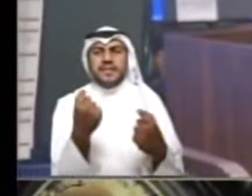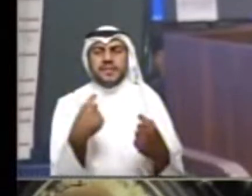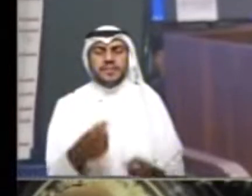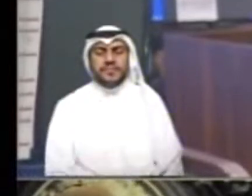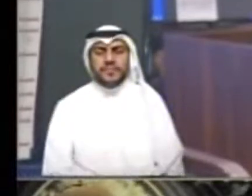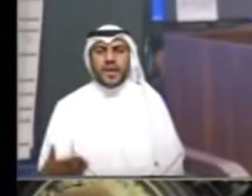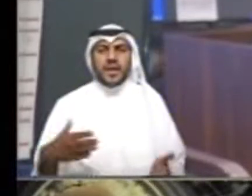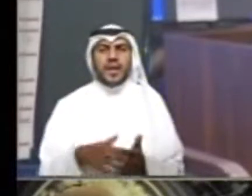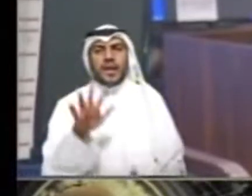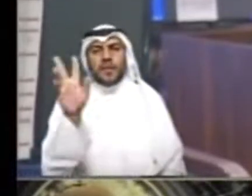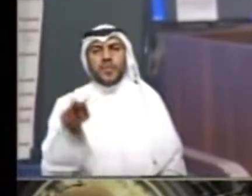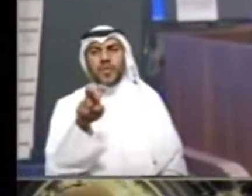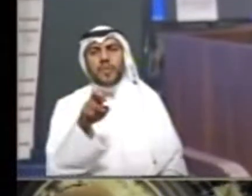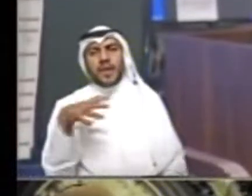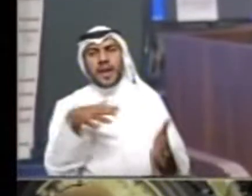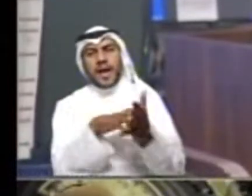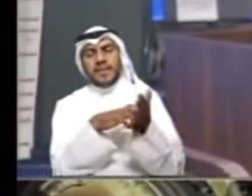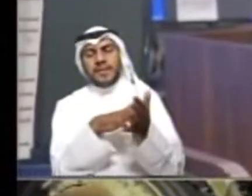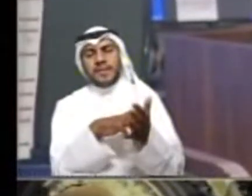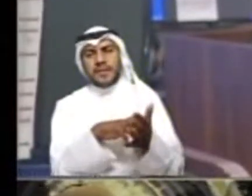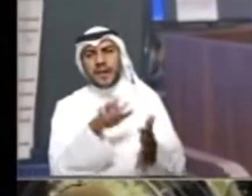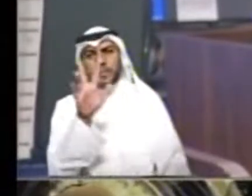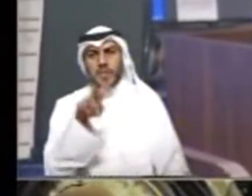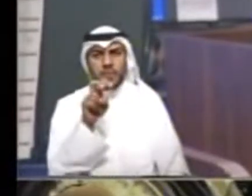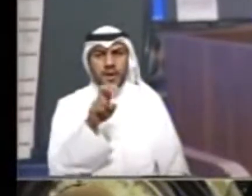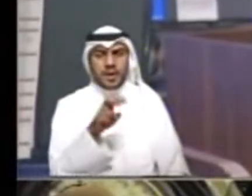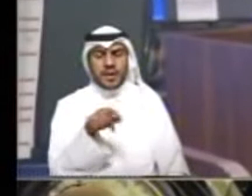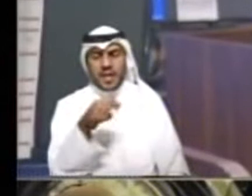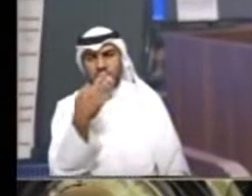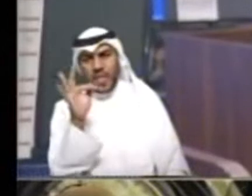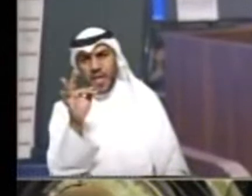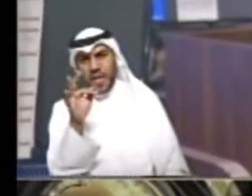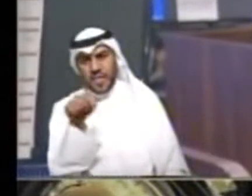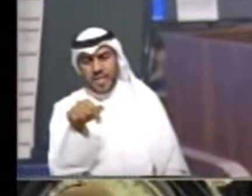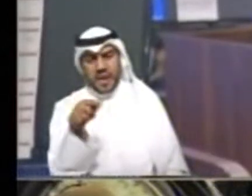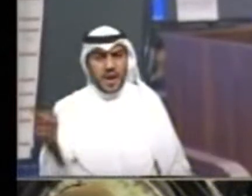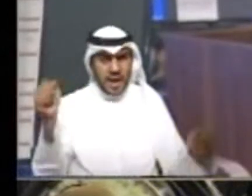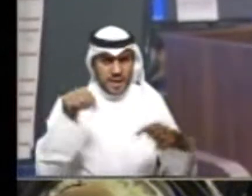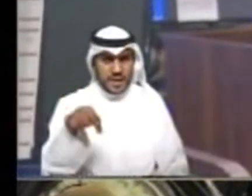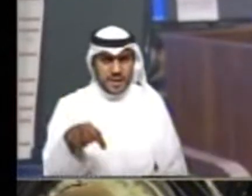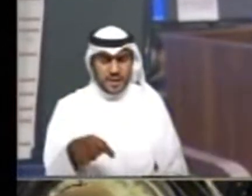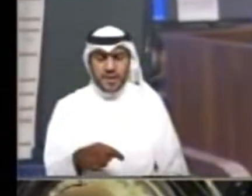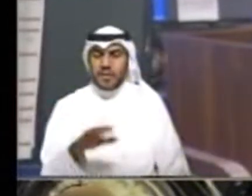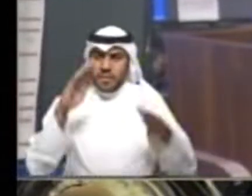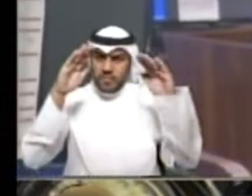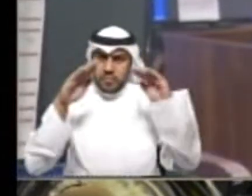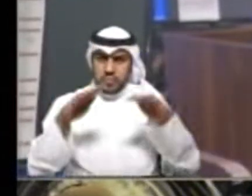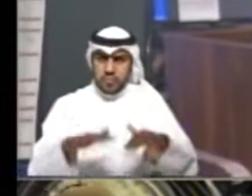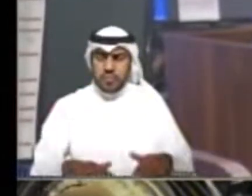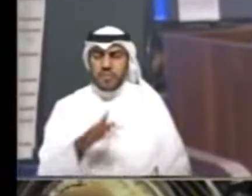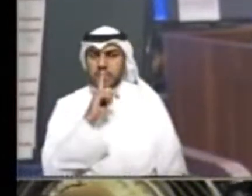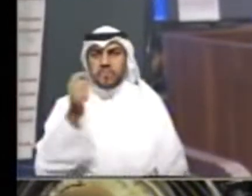ومن الساعة 8 مساء إلى حد الحين تقريبا 30 حادث، يعني قلت بشكل ملحوظ، وهو عبارة